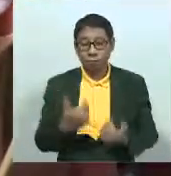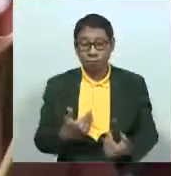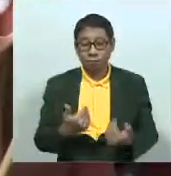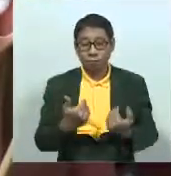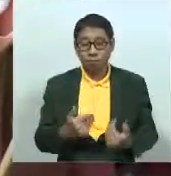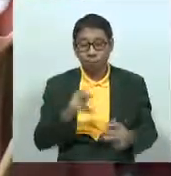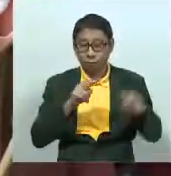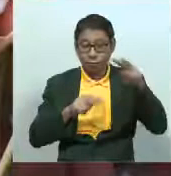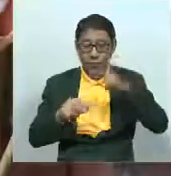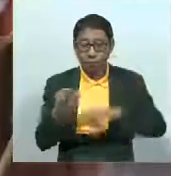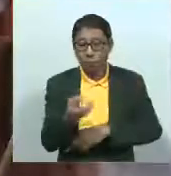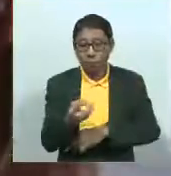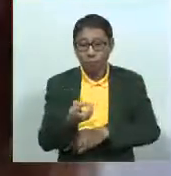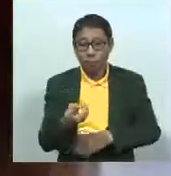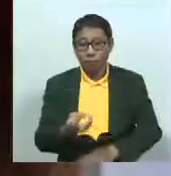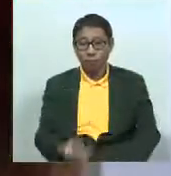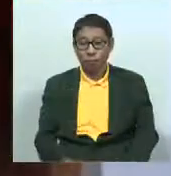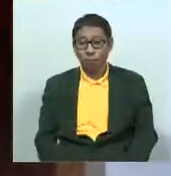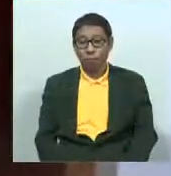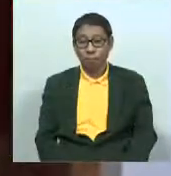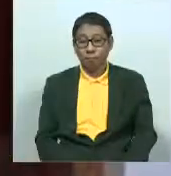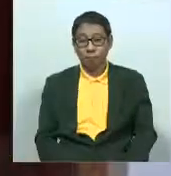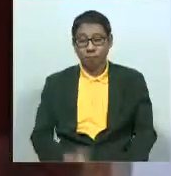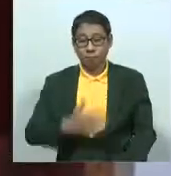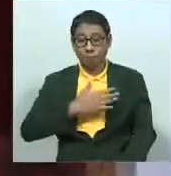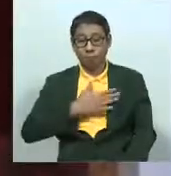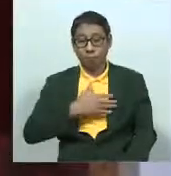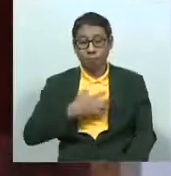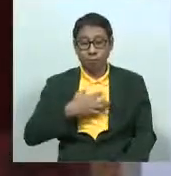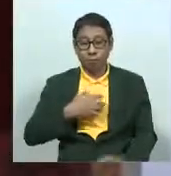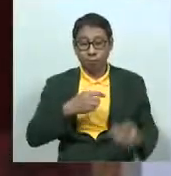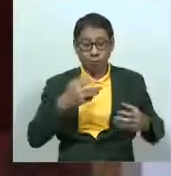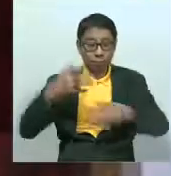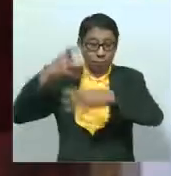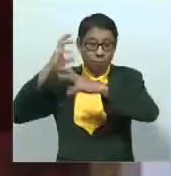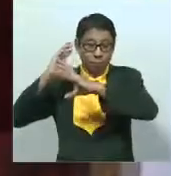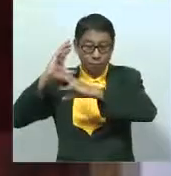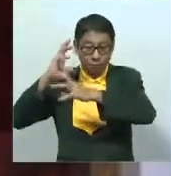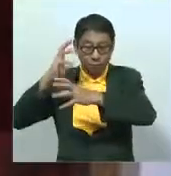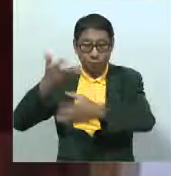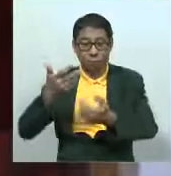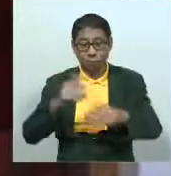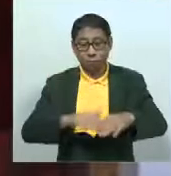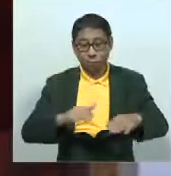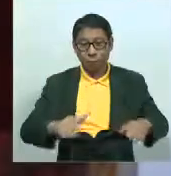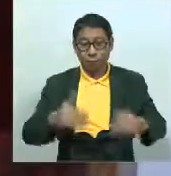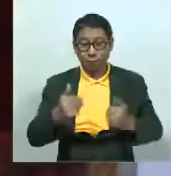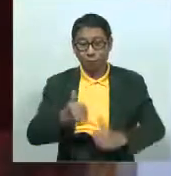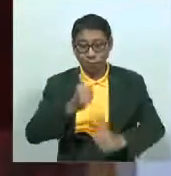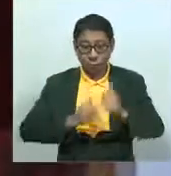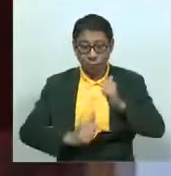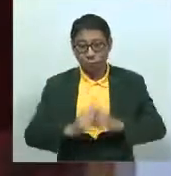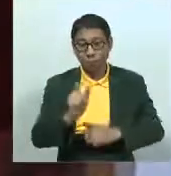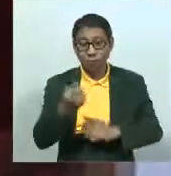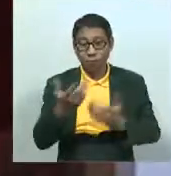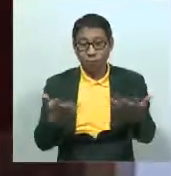ดี๋ยวนี้มาดูอ่ะไม่เคยเยอะเท่าไหร่คืออาม่าก็อยากให้เขาสืบทอดต่อไปอ่ะแต่ทีนี้จะหาเด็กที่มาขึ้นมาจะไม่เคย